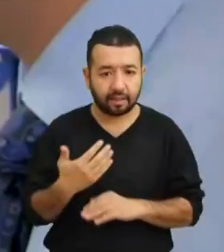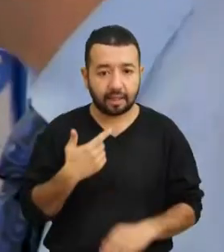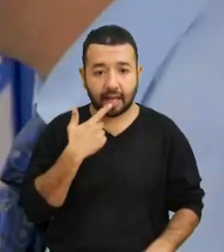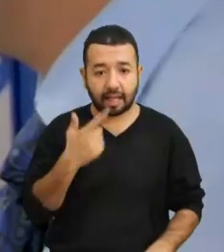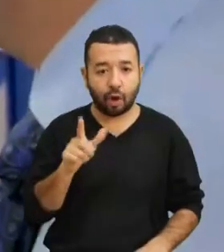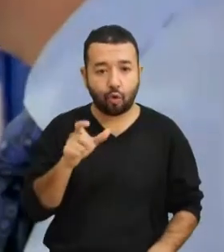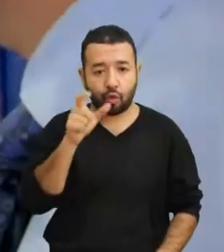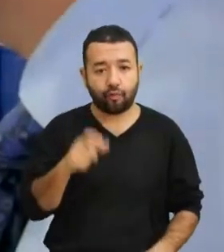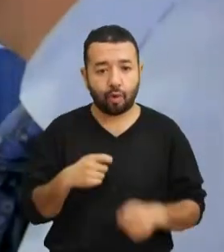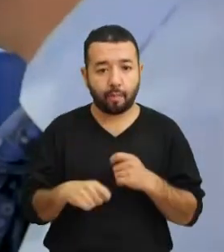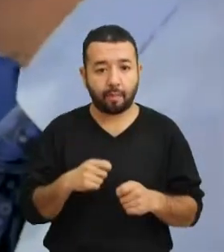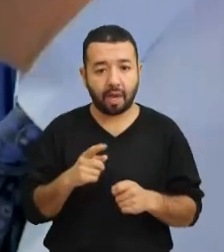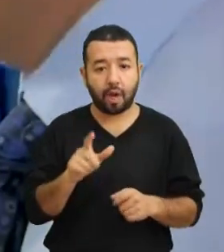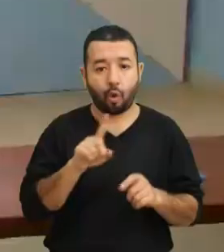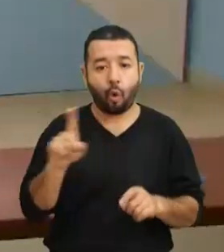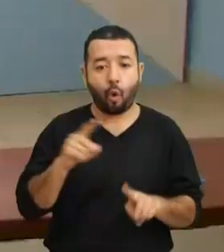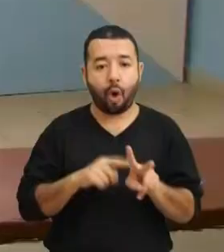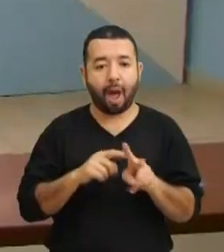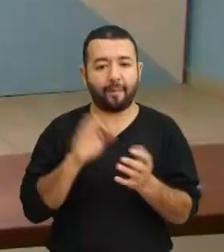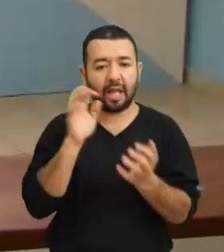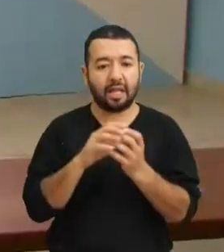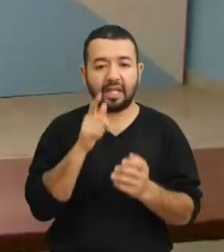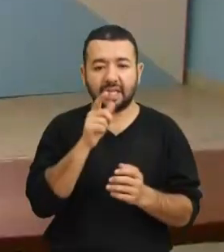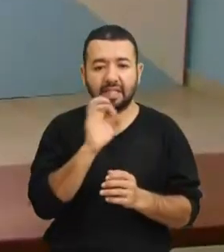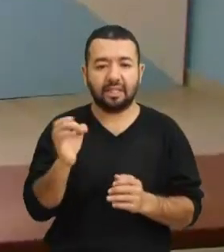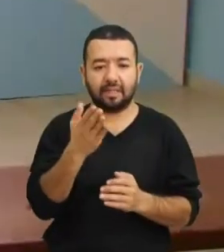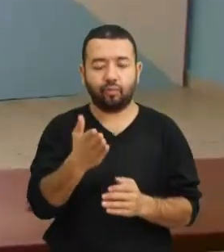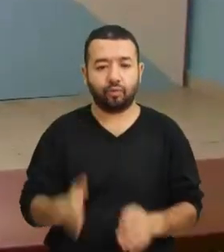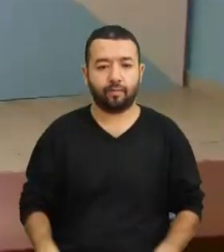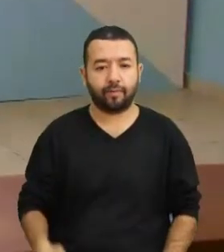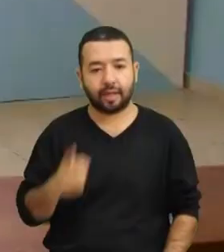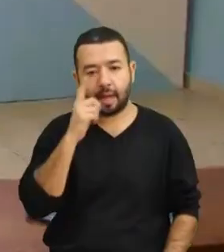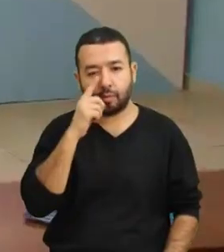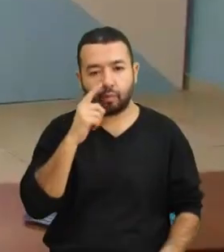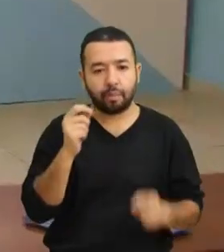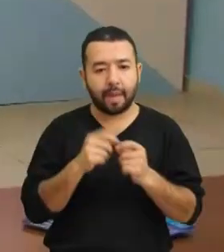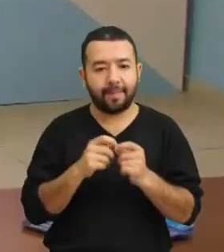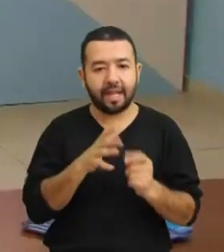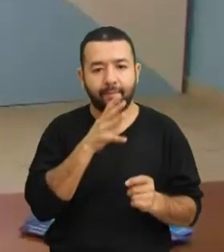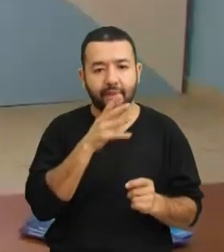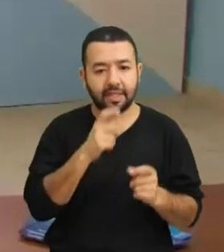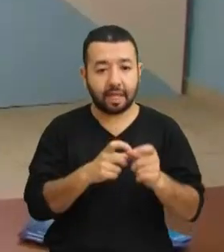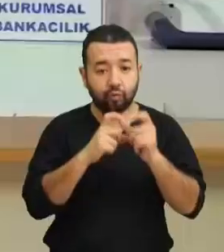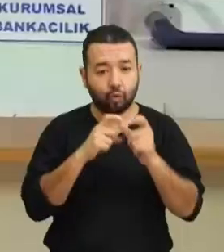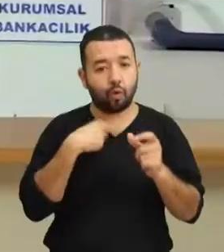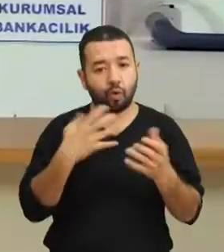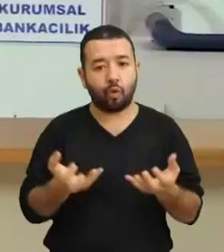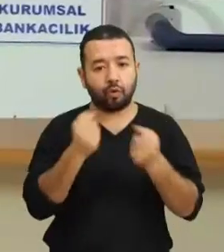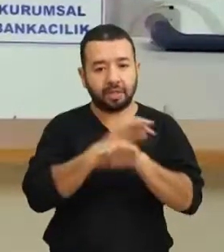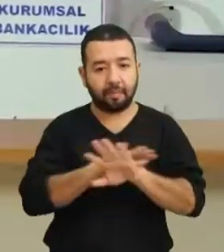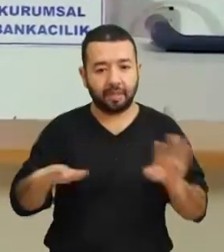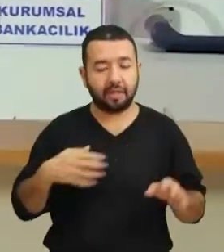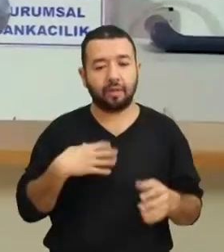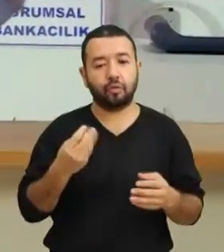Lütfü bankada 10 kaplandan daha sessizdir. Şey müdürüm, ya şu bilmece illetinden kurtulduğunuzu duydum da hakikaten